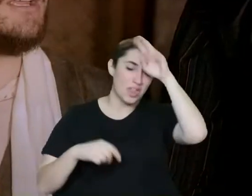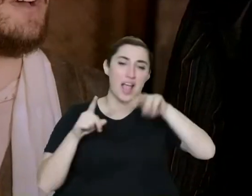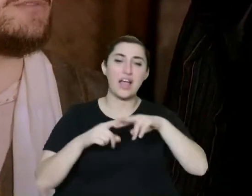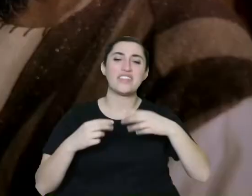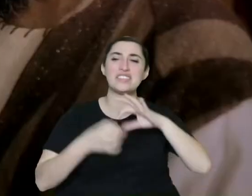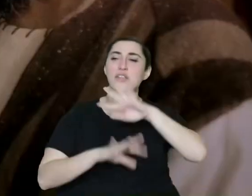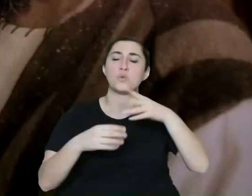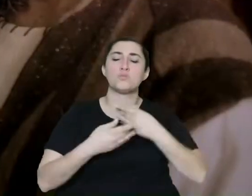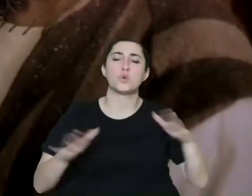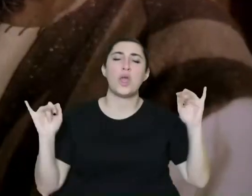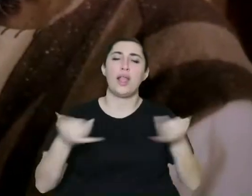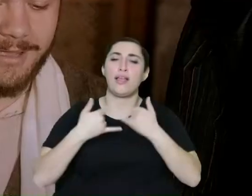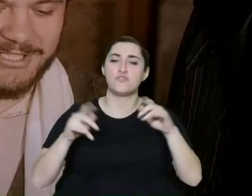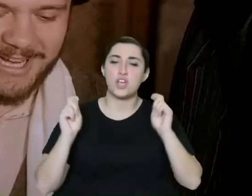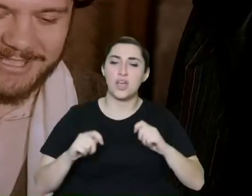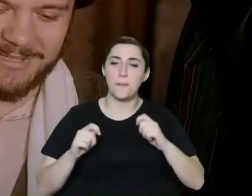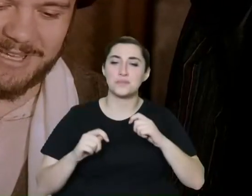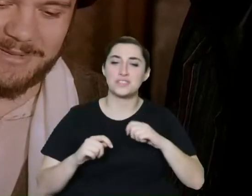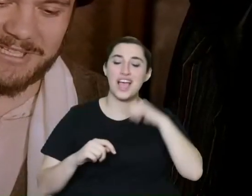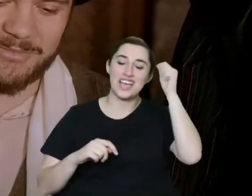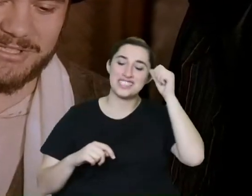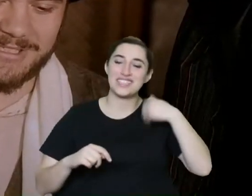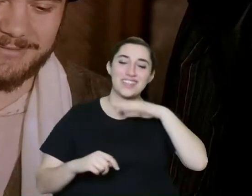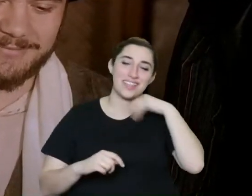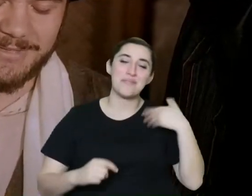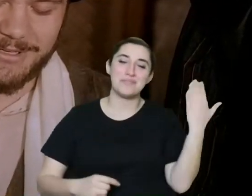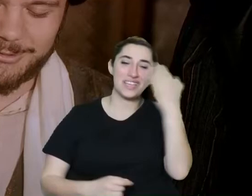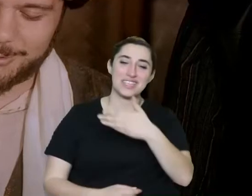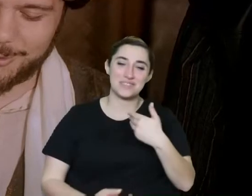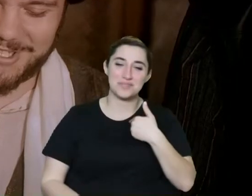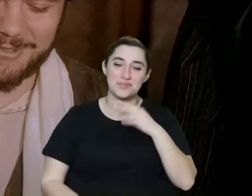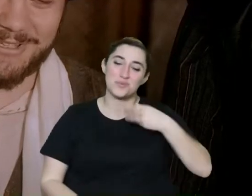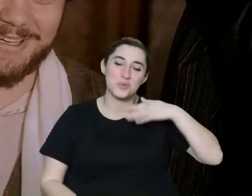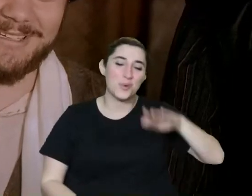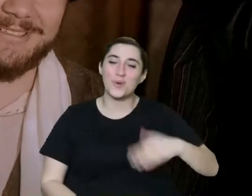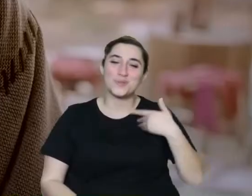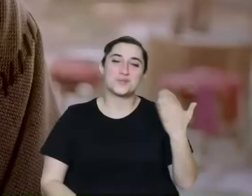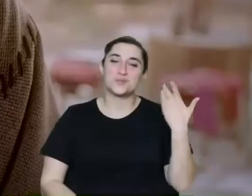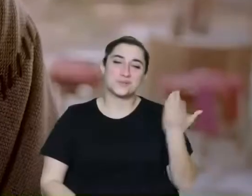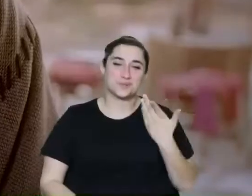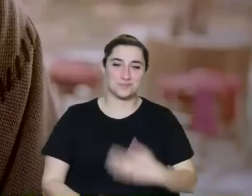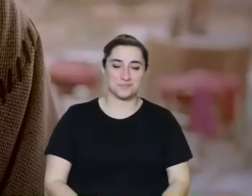bir şenlik vermiş idi. Hacı Nadim dedemle gitmiştik. Çocuk idim daha.